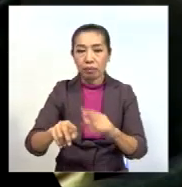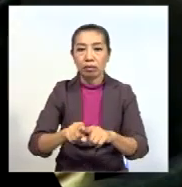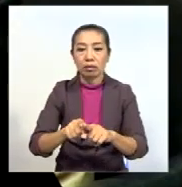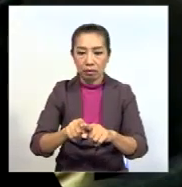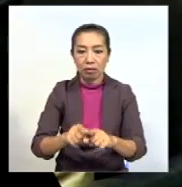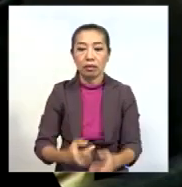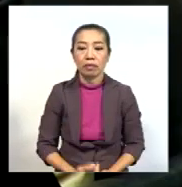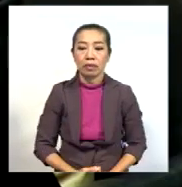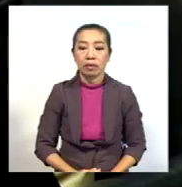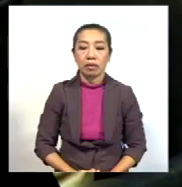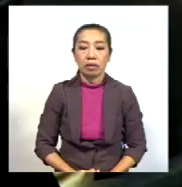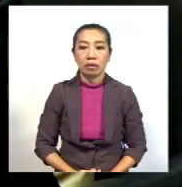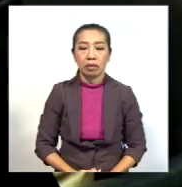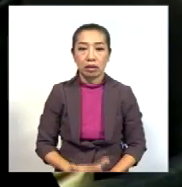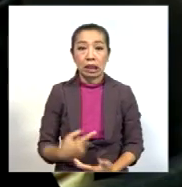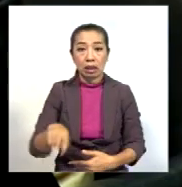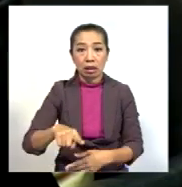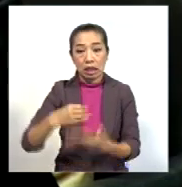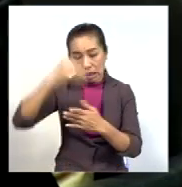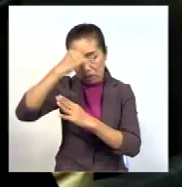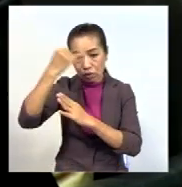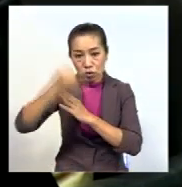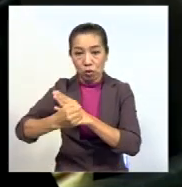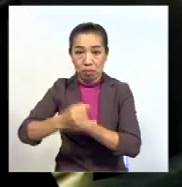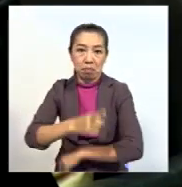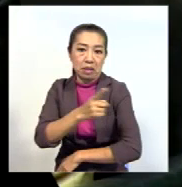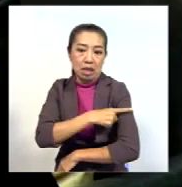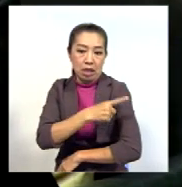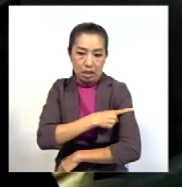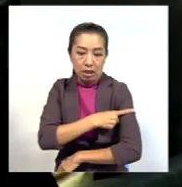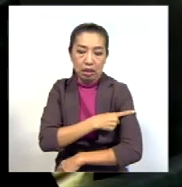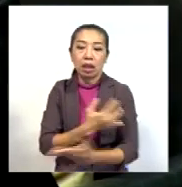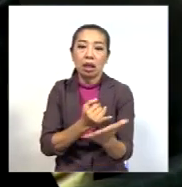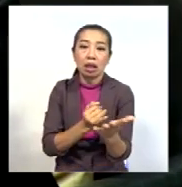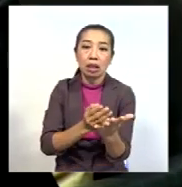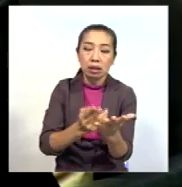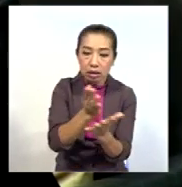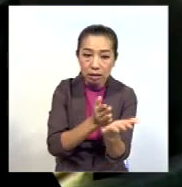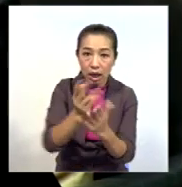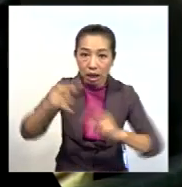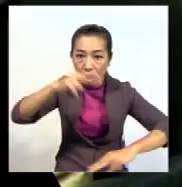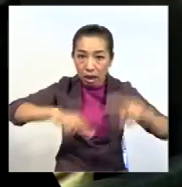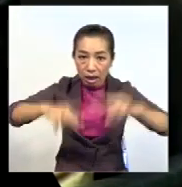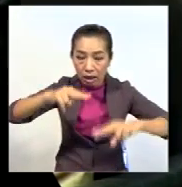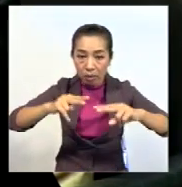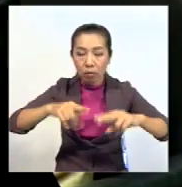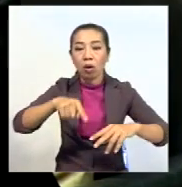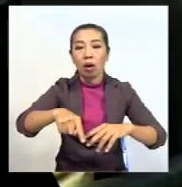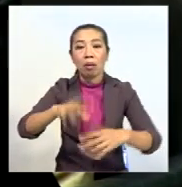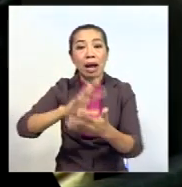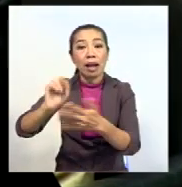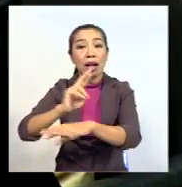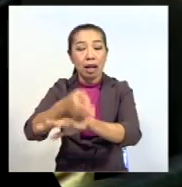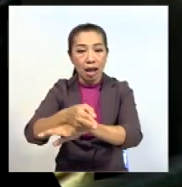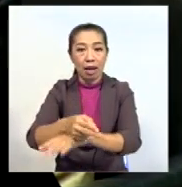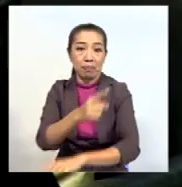นายศักดิ์สยามชิดชอบนะคะสำเร็จการศึกษาปริญญาตรีศิลปศาสตร์บัณฑิตสาขารัฐศาสตร์มหาวิทยาลัยรามคำแหงปริญ